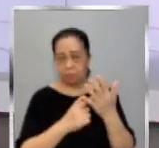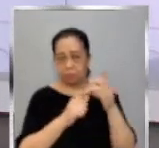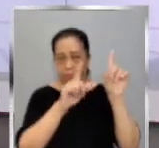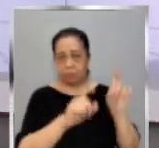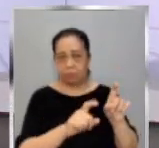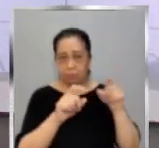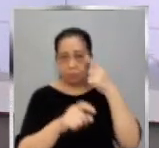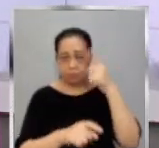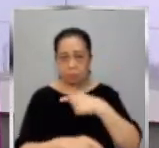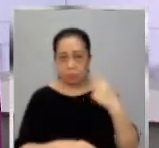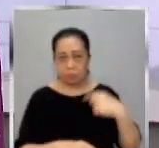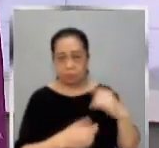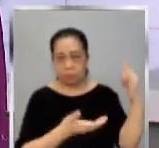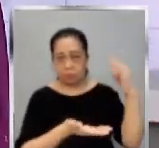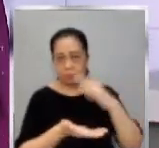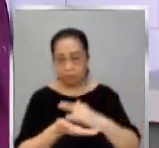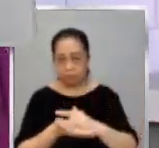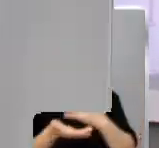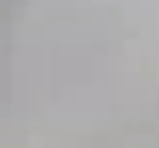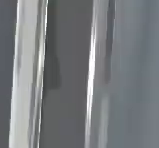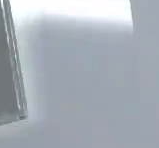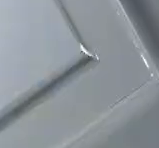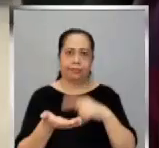kanila? Nakatutok si Dano Tingkungko.